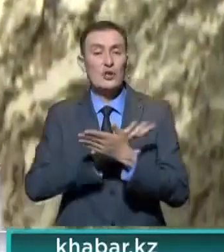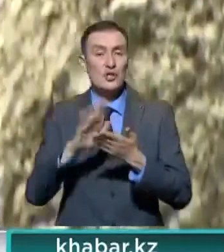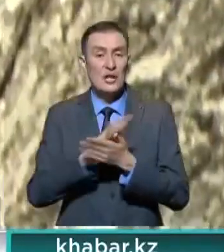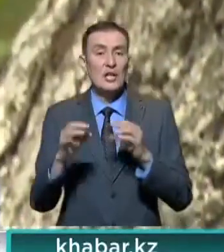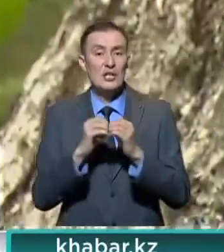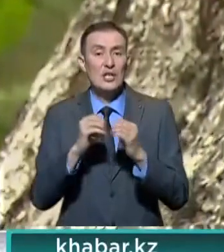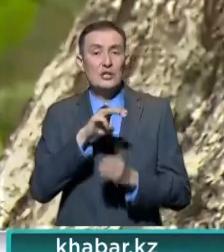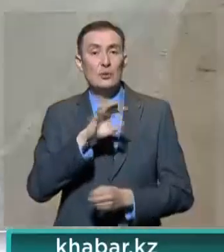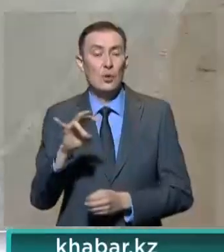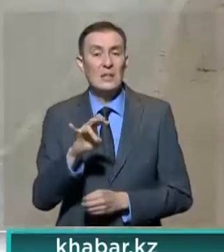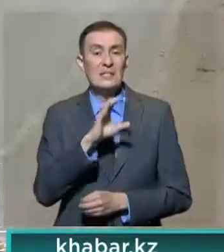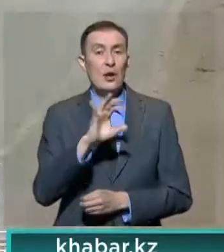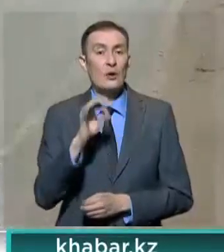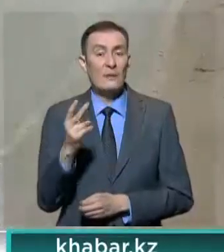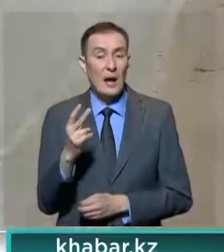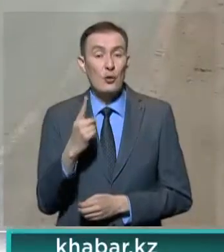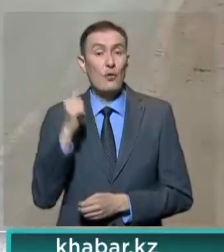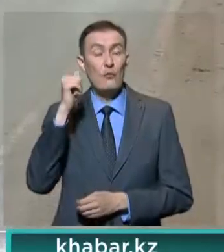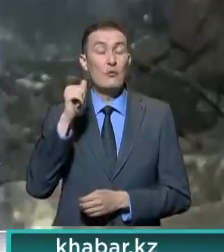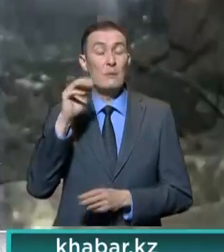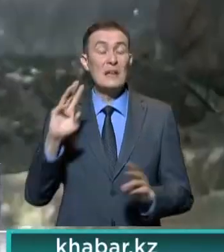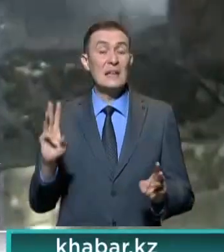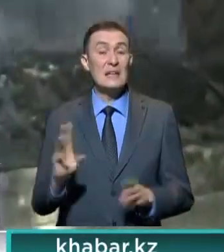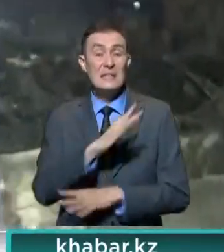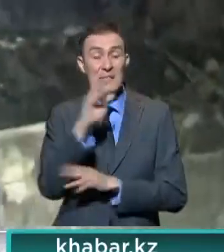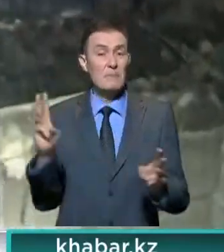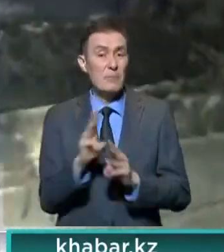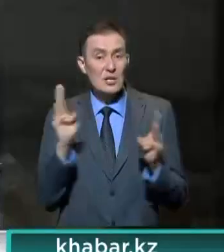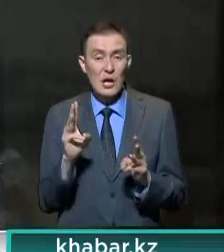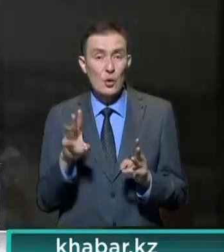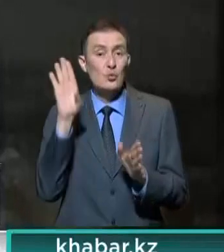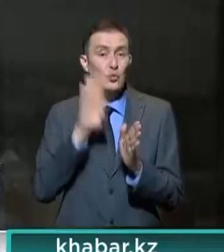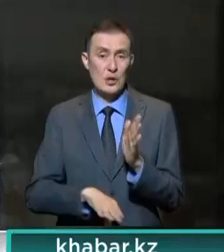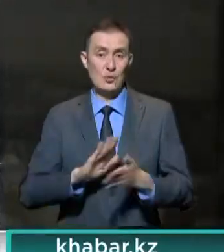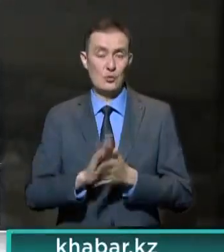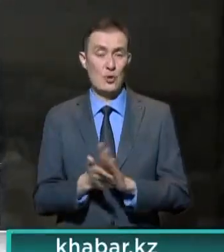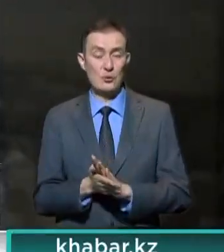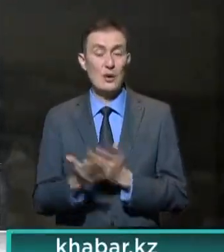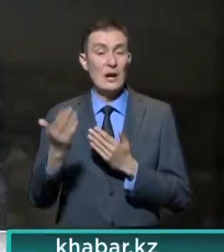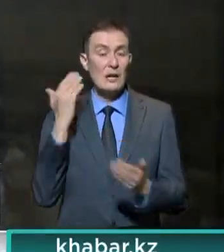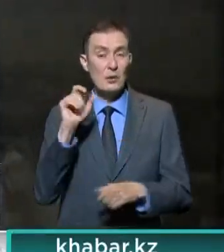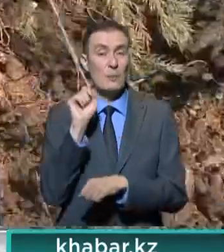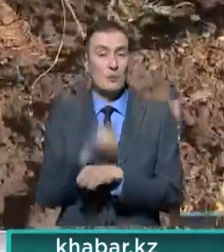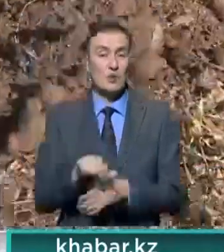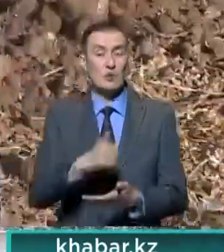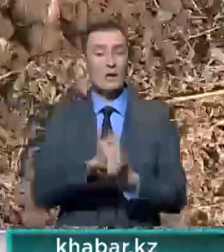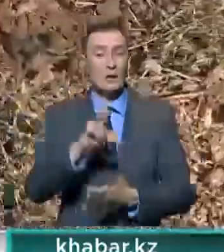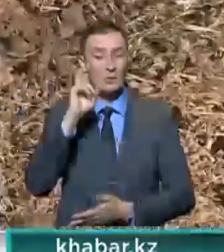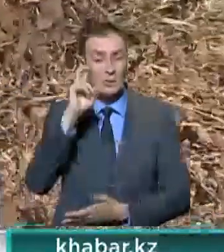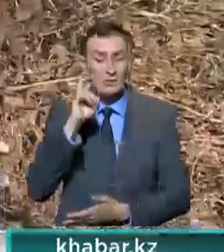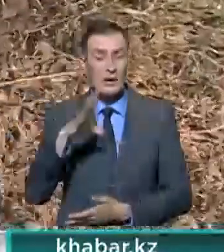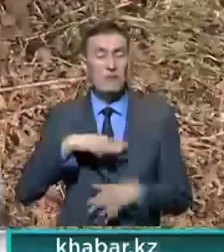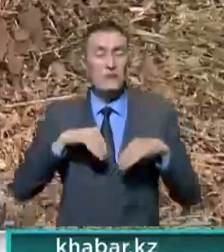10 тонн углекислого газа в год. Однако лесные пожары в последние годы значительно усугубили ситуацию. Ранее по поручению главы государства в